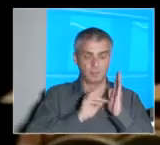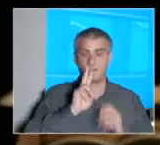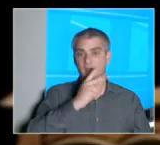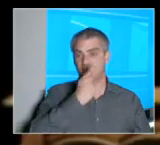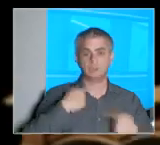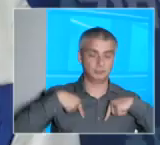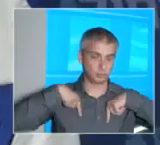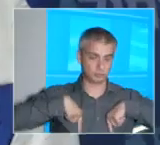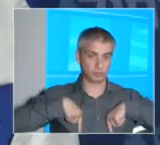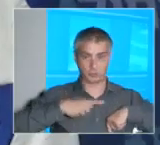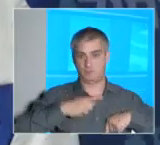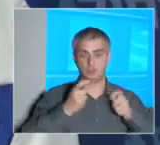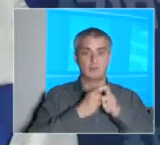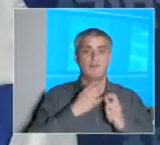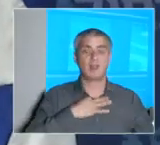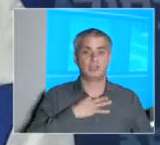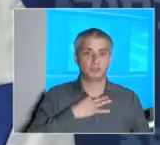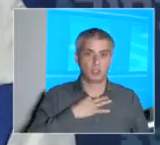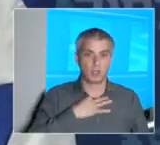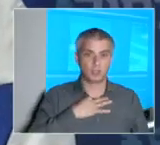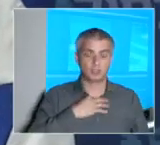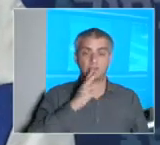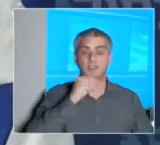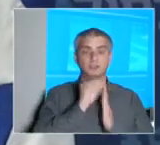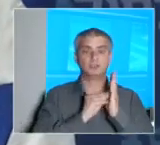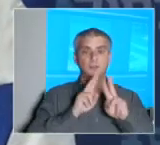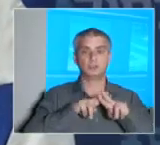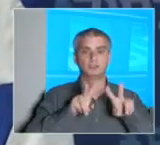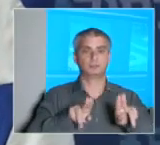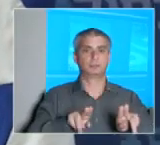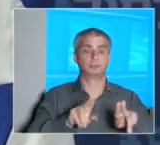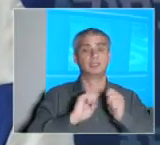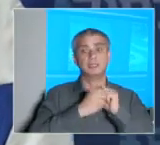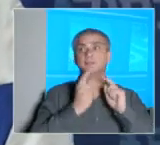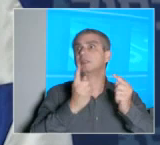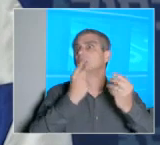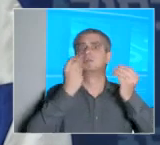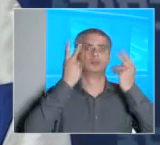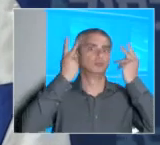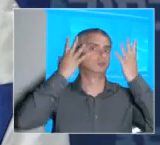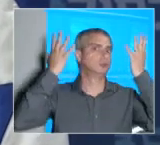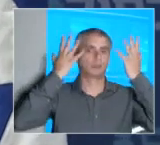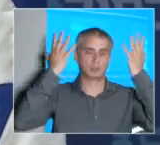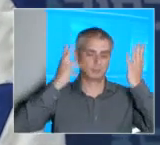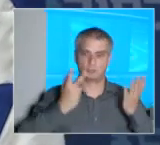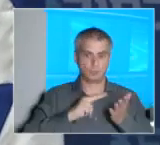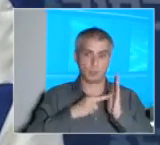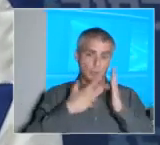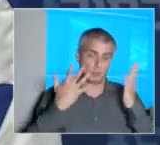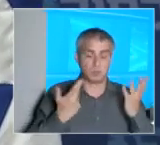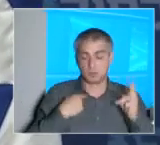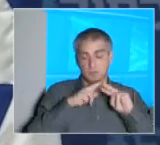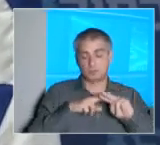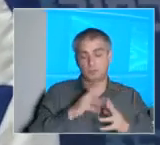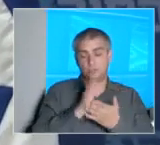גנצקי הוא שבראש המפלגה שלנו, ושהרשימה נשארת אותו דבר, אלא אם כן יקרו דברים משמעותיים פוליטית גדולים. אני משאיר את